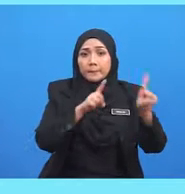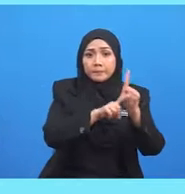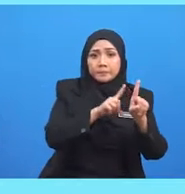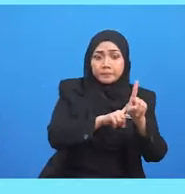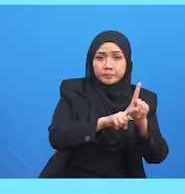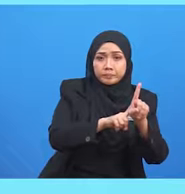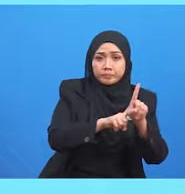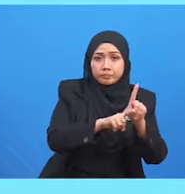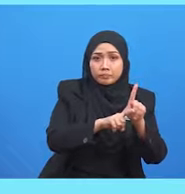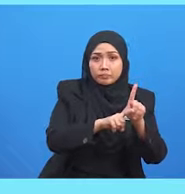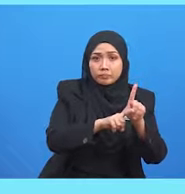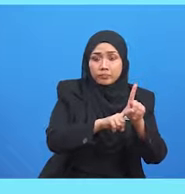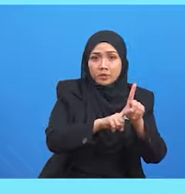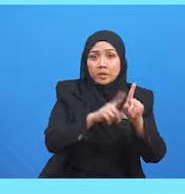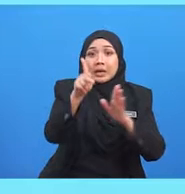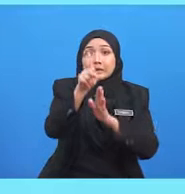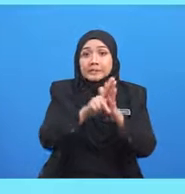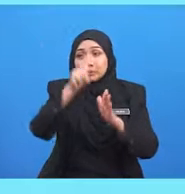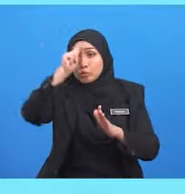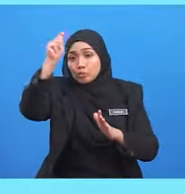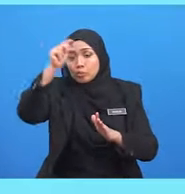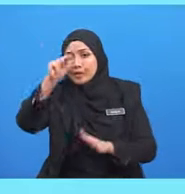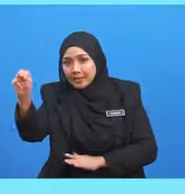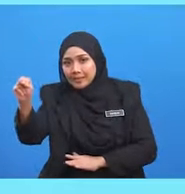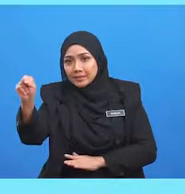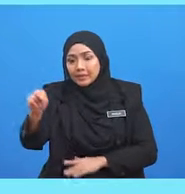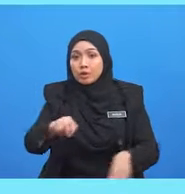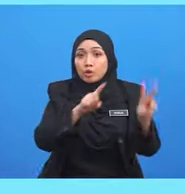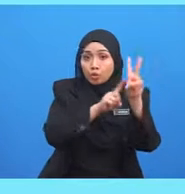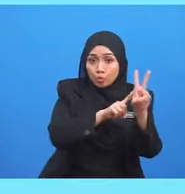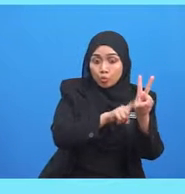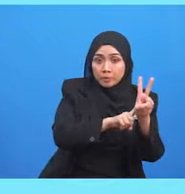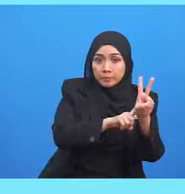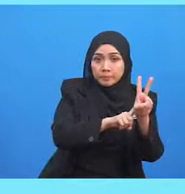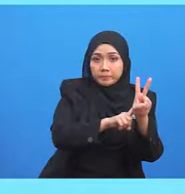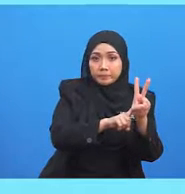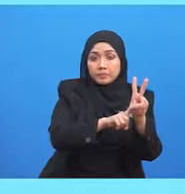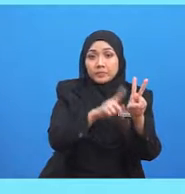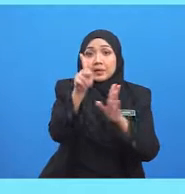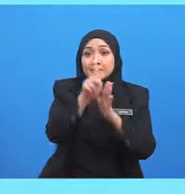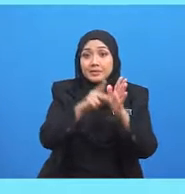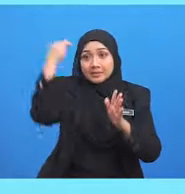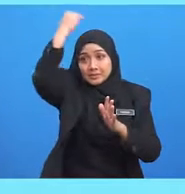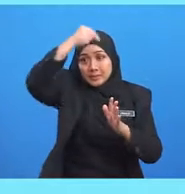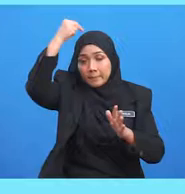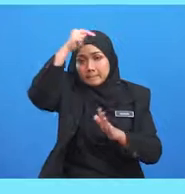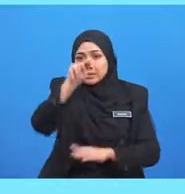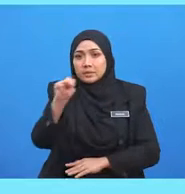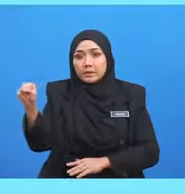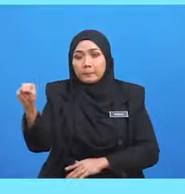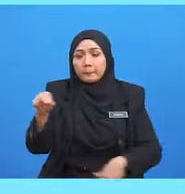pertama al-uluhiyah, iaitu ketuhanan. Yang kedua, an-nubuwah, iaitu